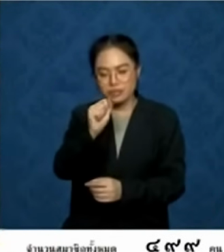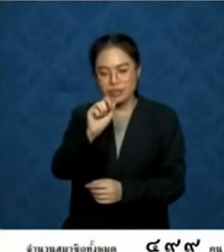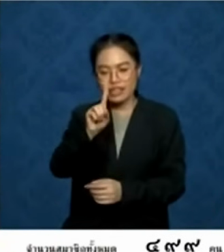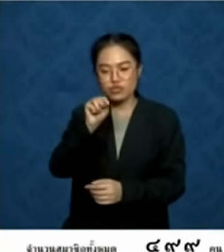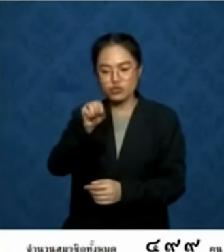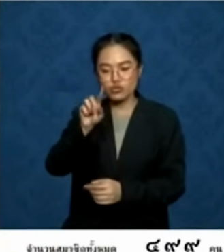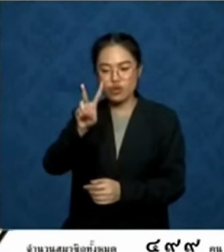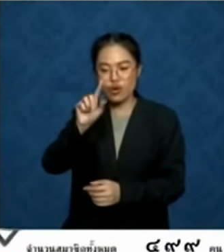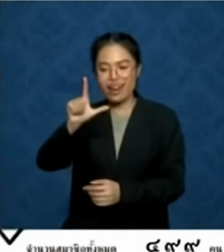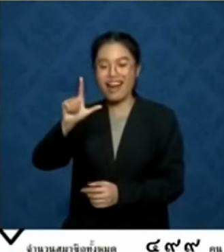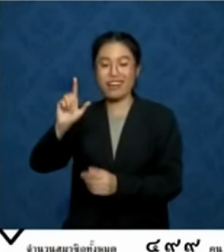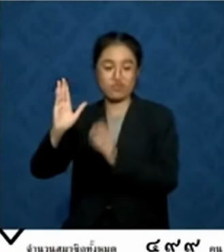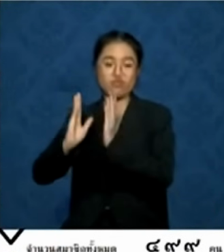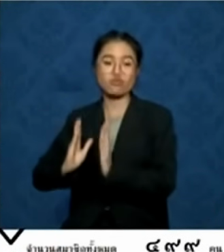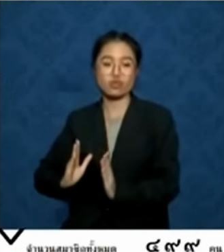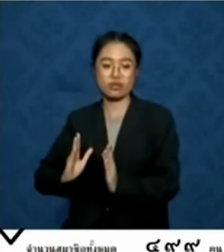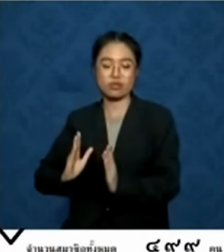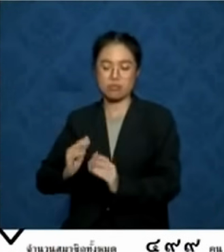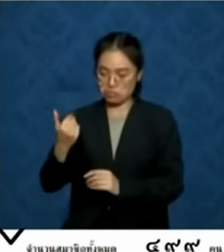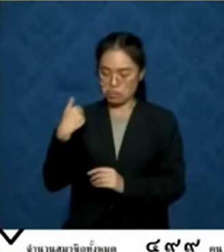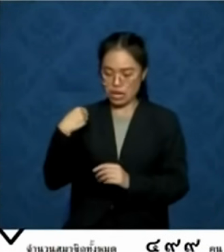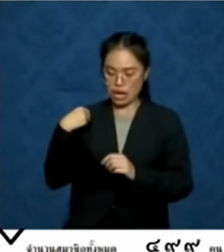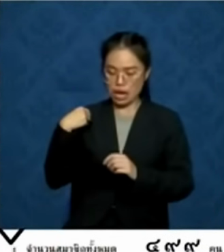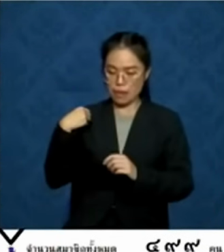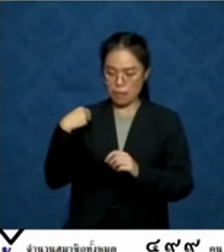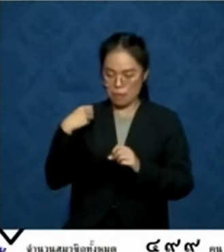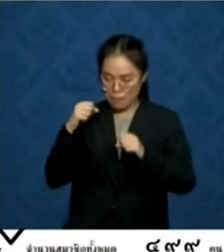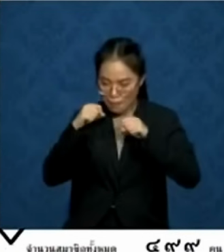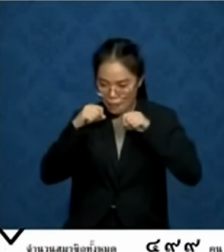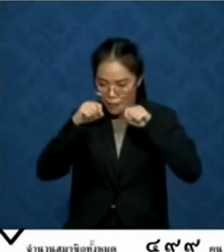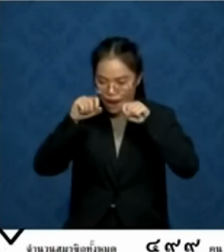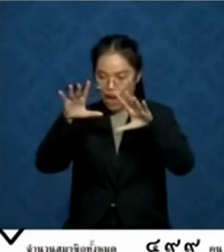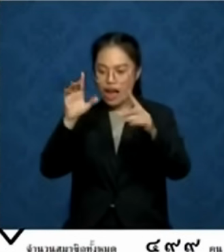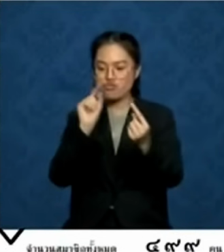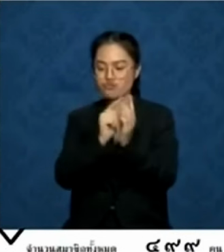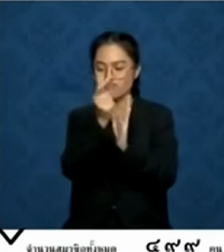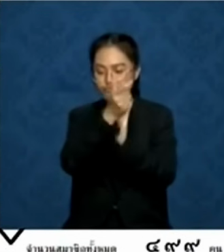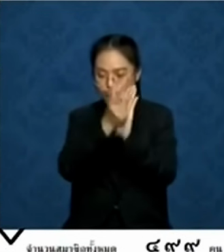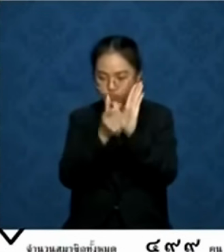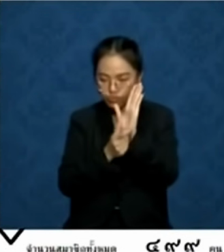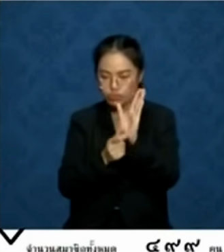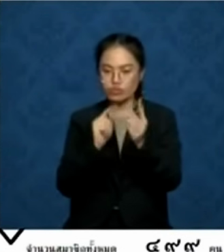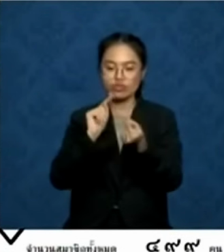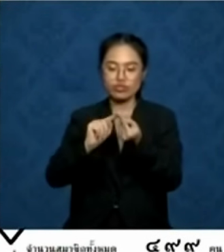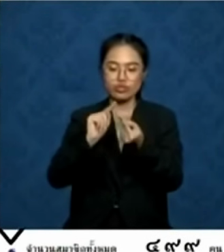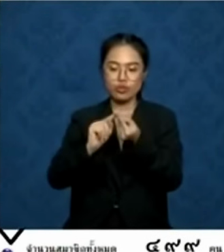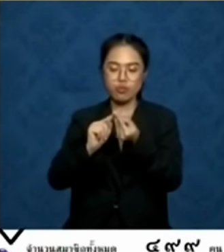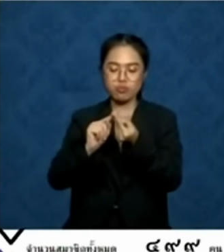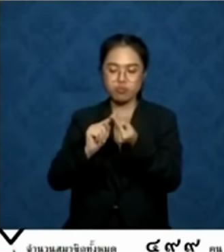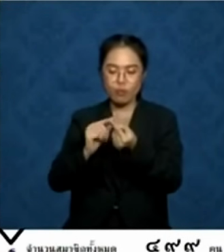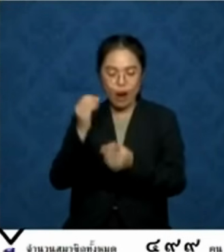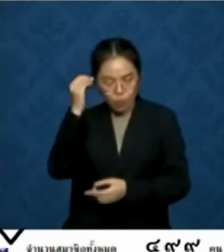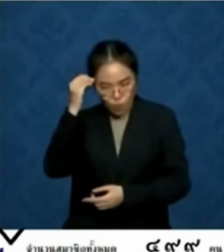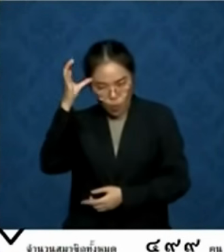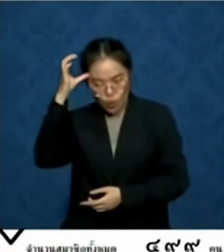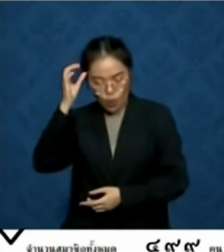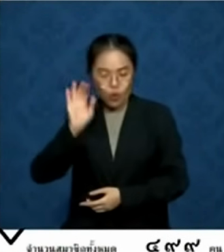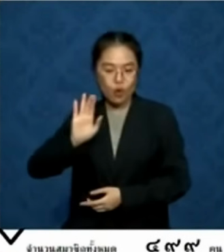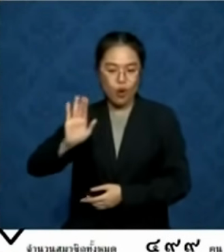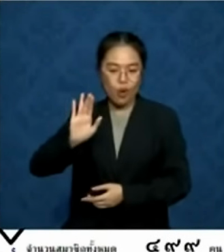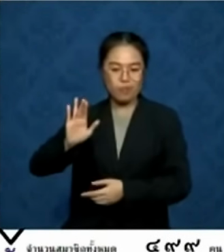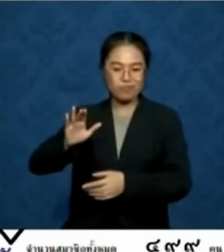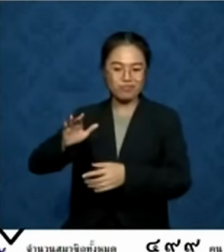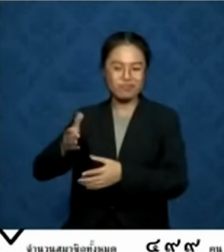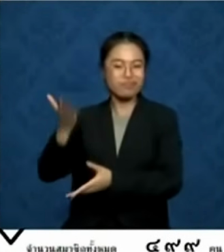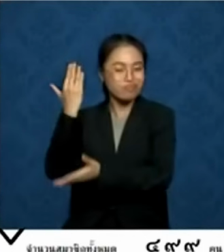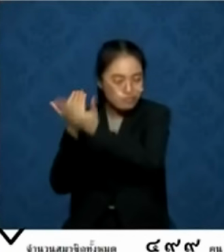มทั้งให้มีการประกาศขึ้นบัญชีมรดกภูมิปัญญาทางวัฒนธรรมของชาติและจัดทำข้อมูล